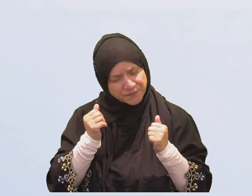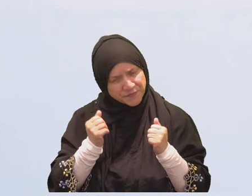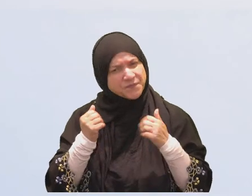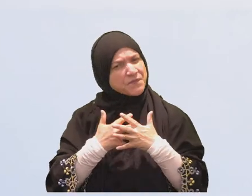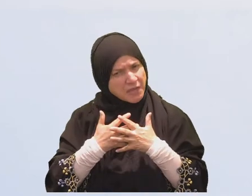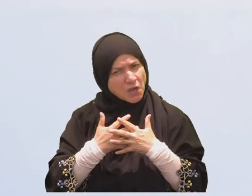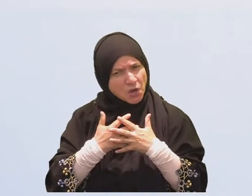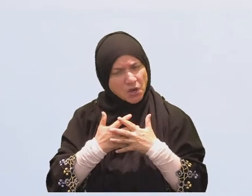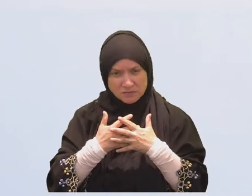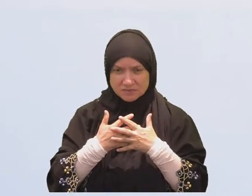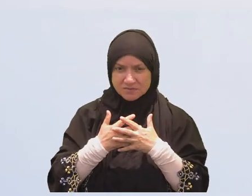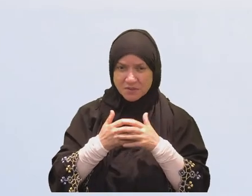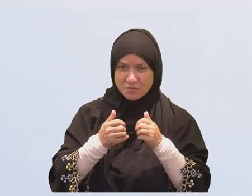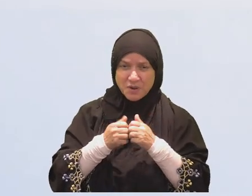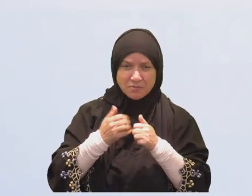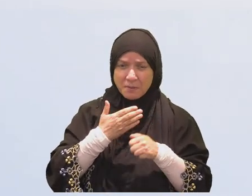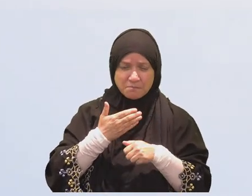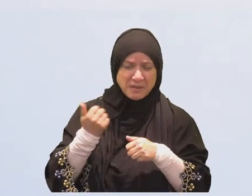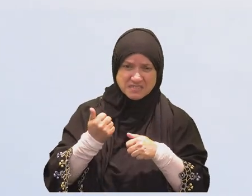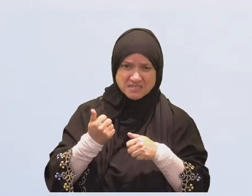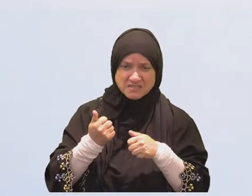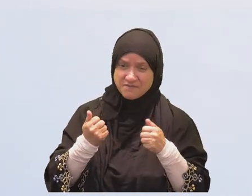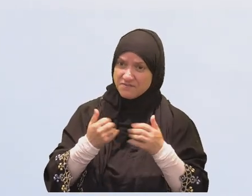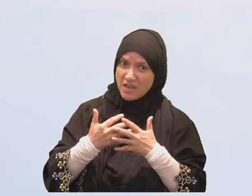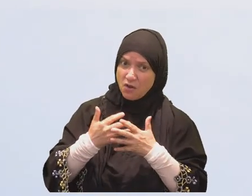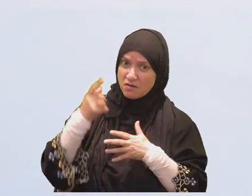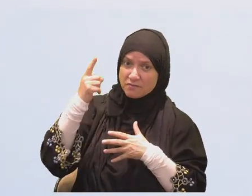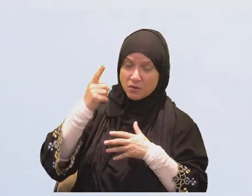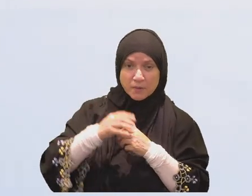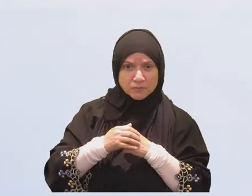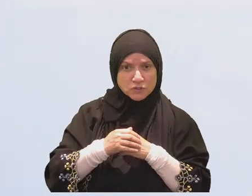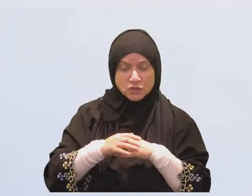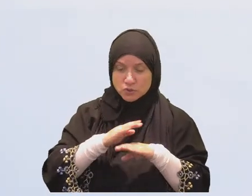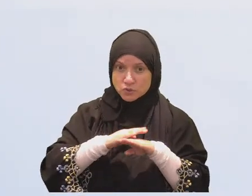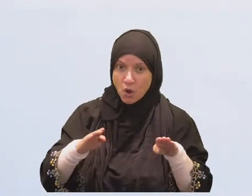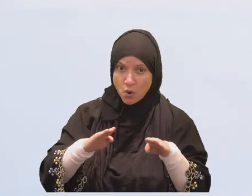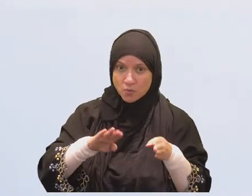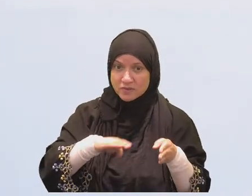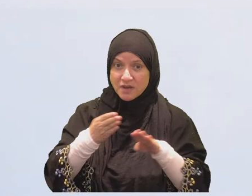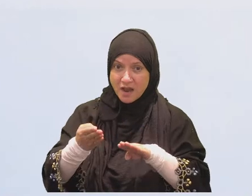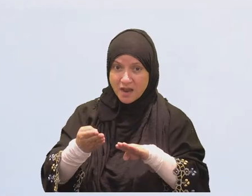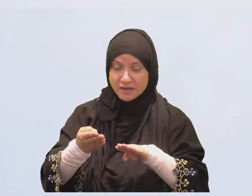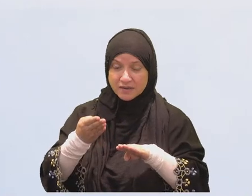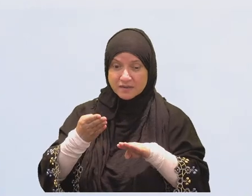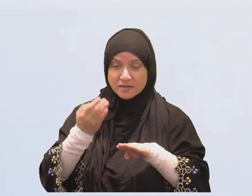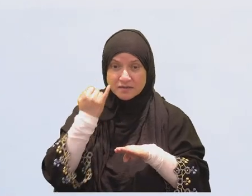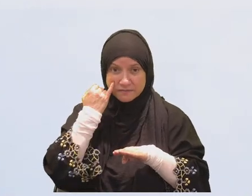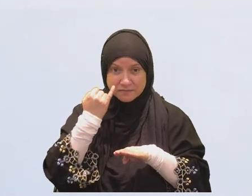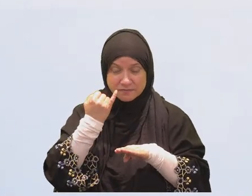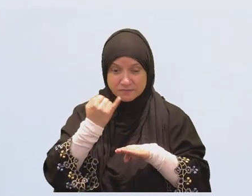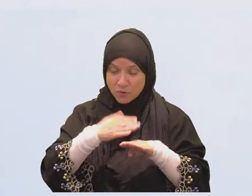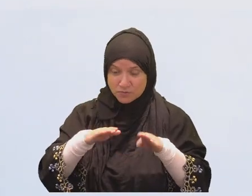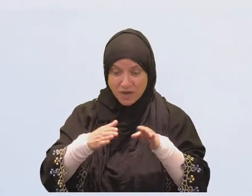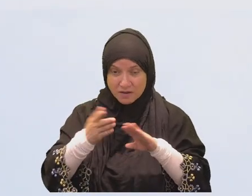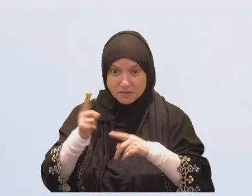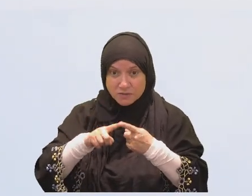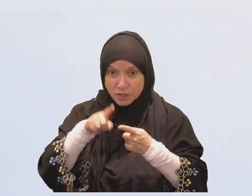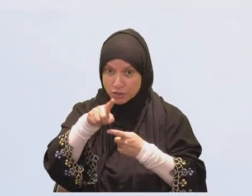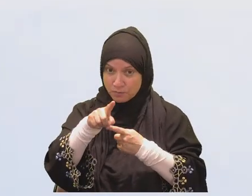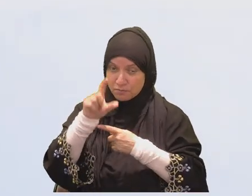الذين آمنوا اتقوا الله وقولوا قولا سديدا يصلح لكم